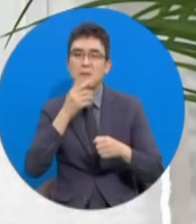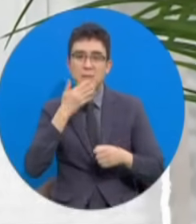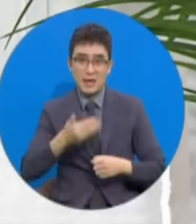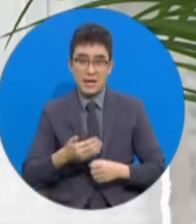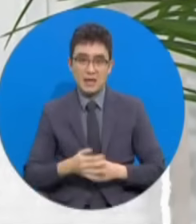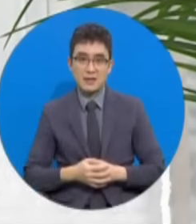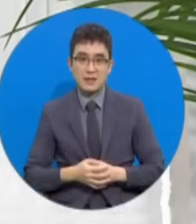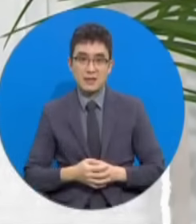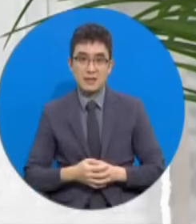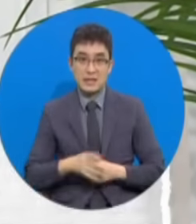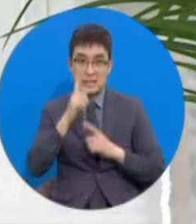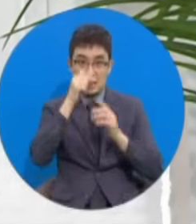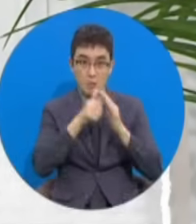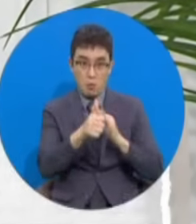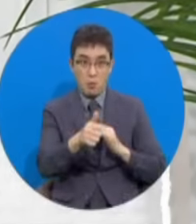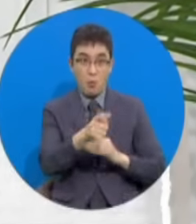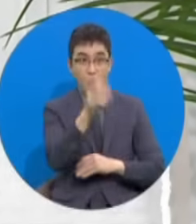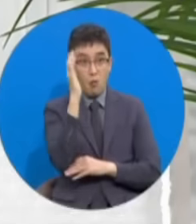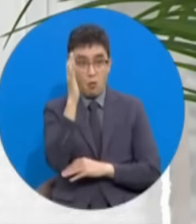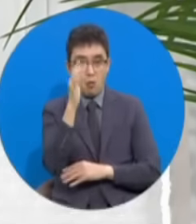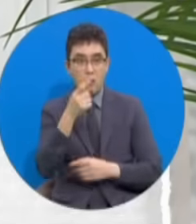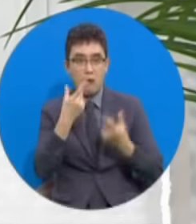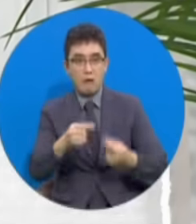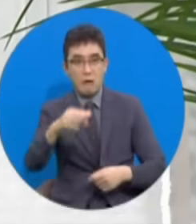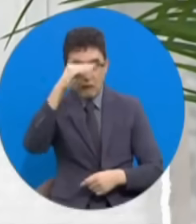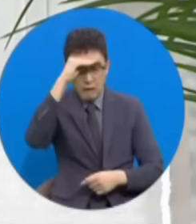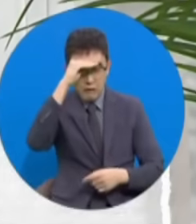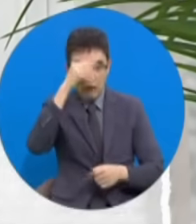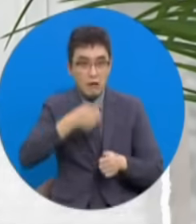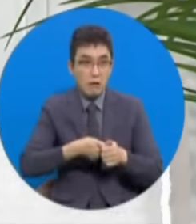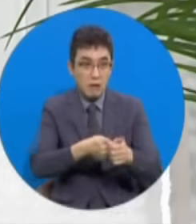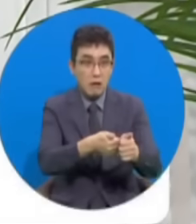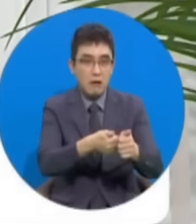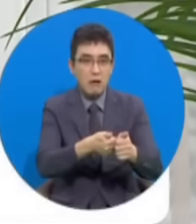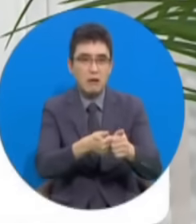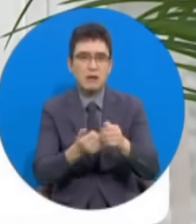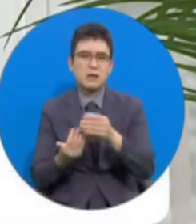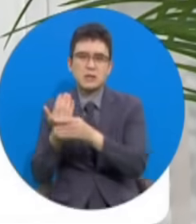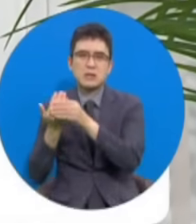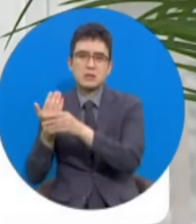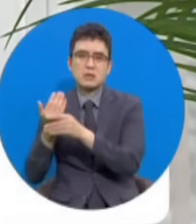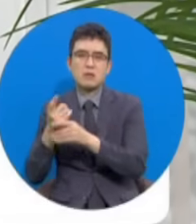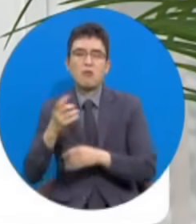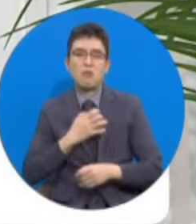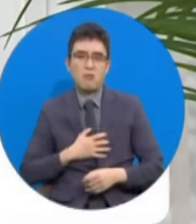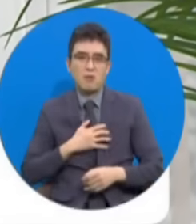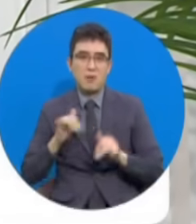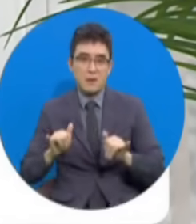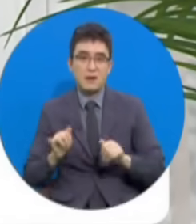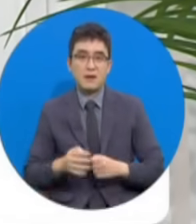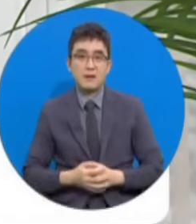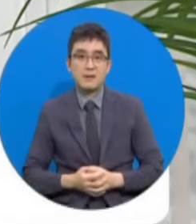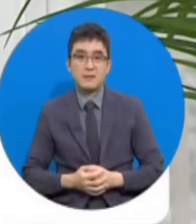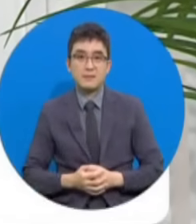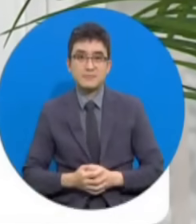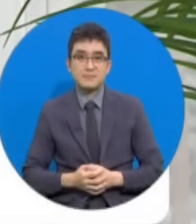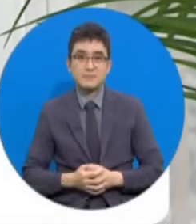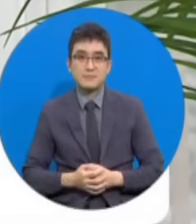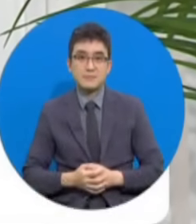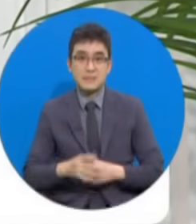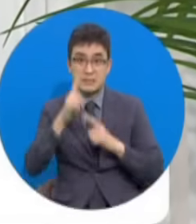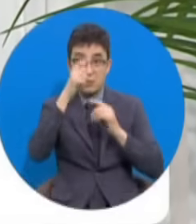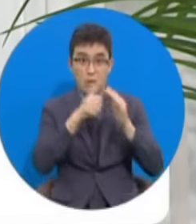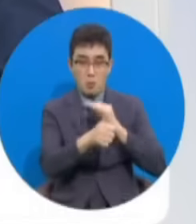이 대표가 이렇게 생각하니까 우리도 이것을 따라가야 돼라고 예. 생각하는 셈들이 생길 수가 있기 때문에 그러면 뒤집어보면 이 대표가